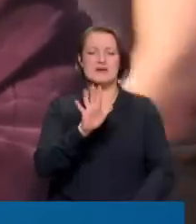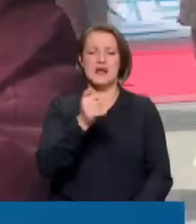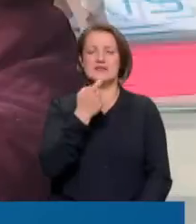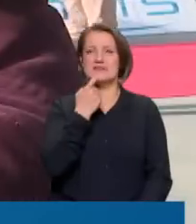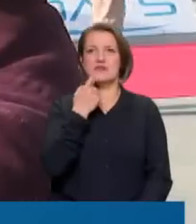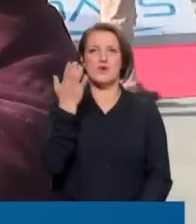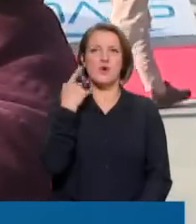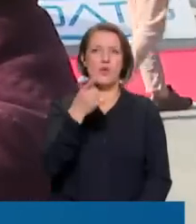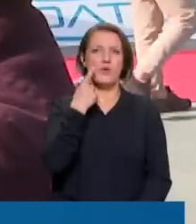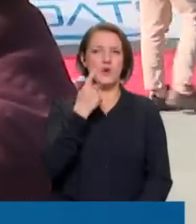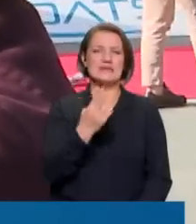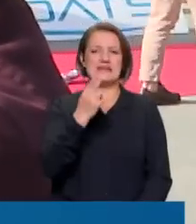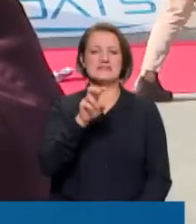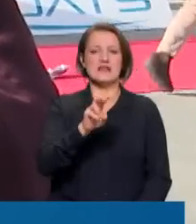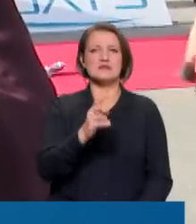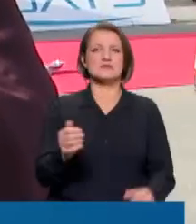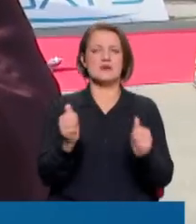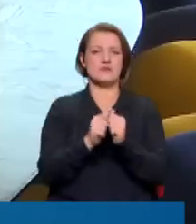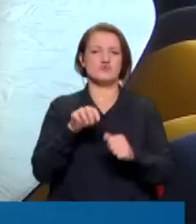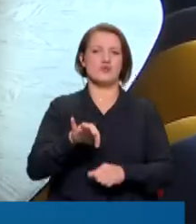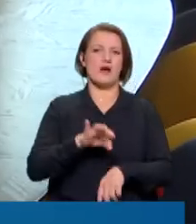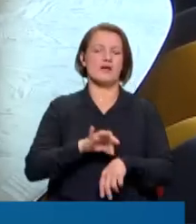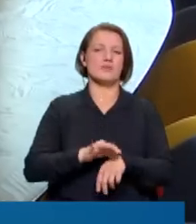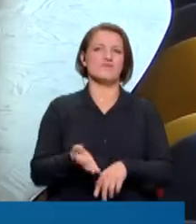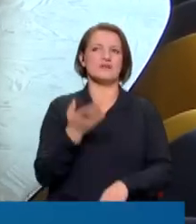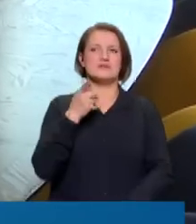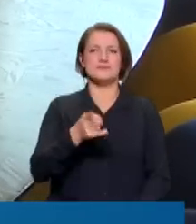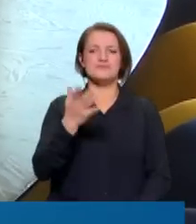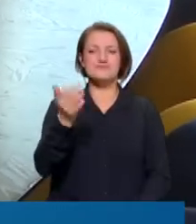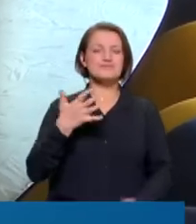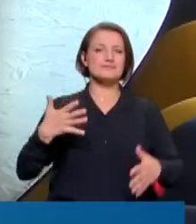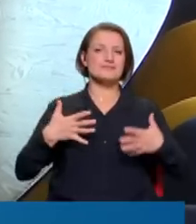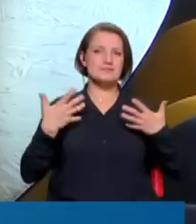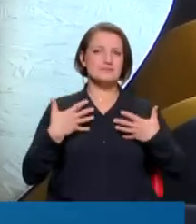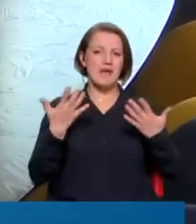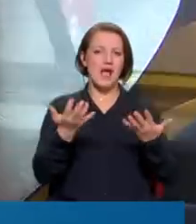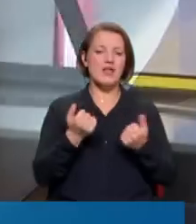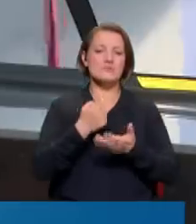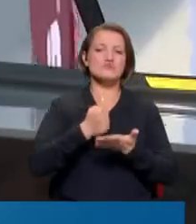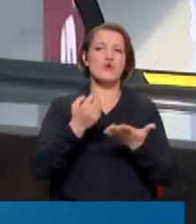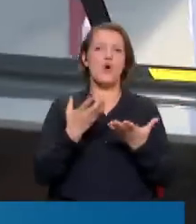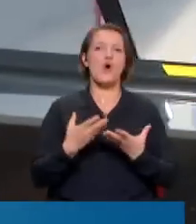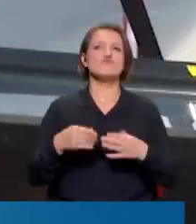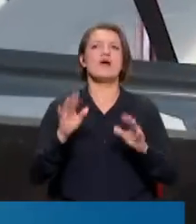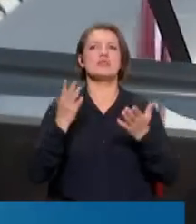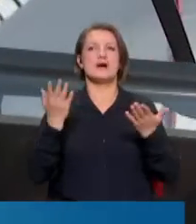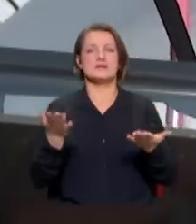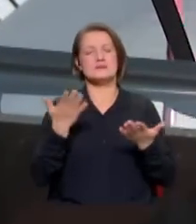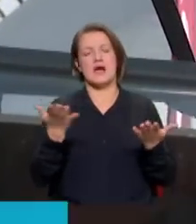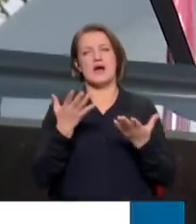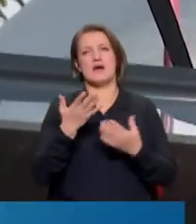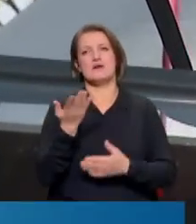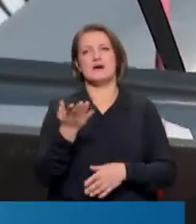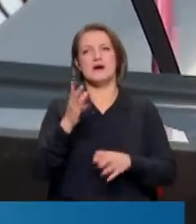öncesinde ona göre 78 kat Şu an fazla alıcısı kadar meraklısı Ama alacak bütçesi olmayanlar da daha